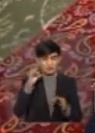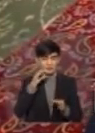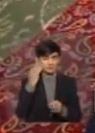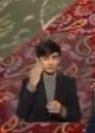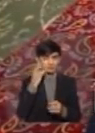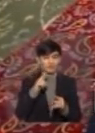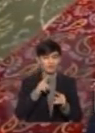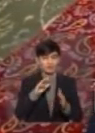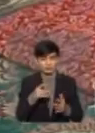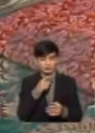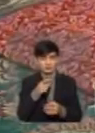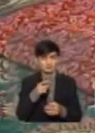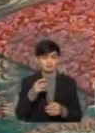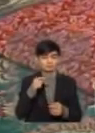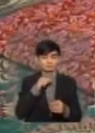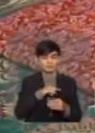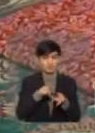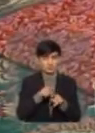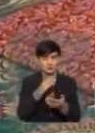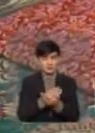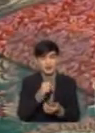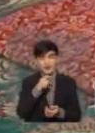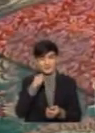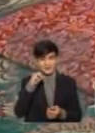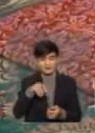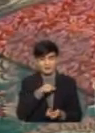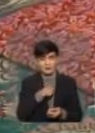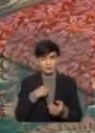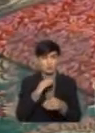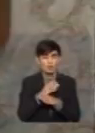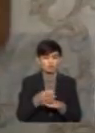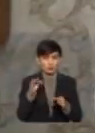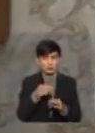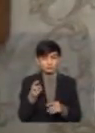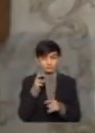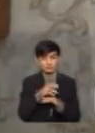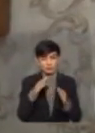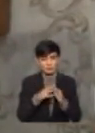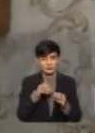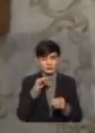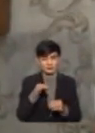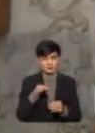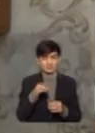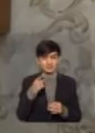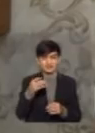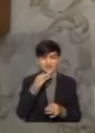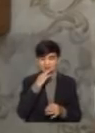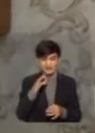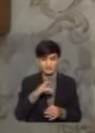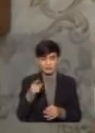адамның бәрін бірдей жақын қабылдамайды екен. Тіпті кейде қонаққа барған үйдің аурасы ұнамаса, табалдырығынан аттамай қоятын